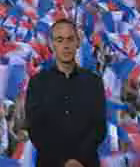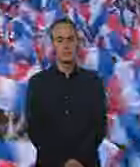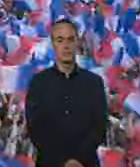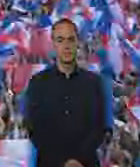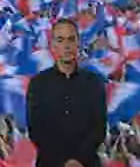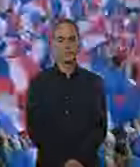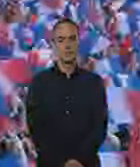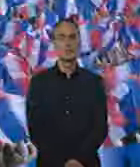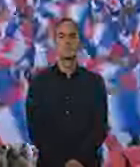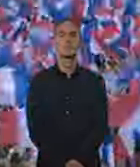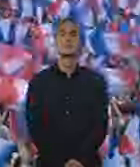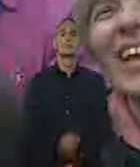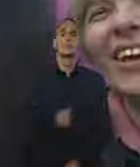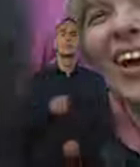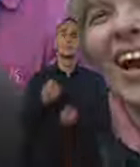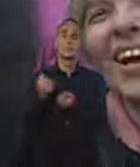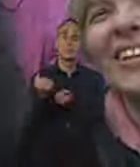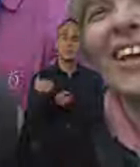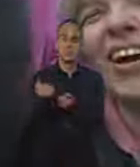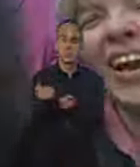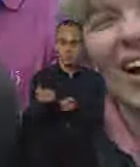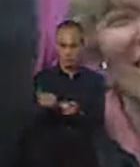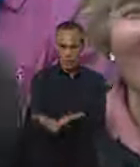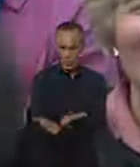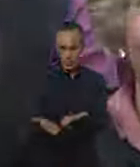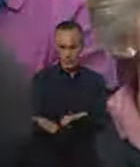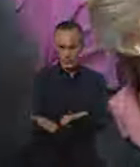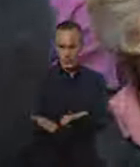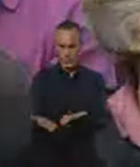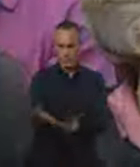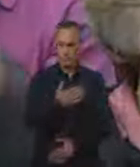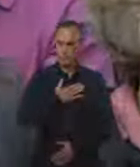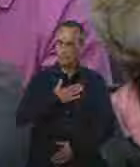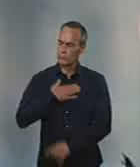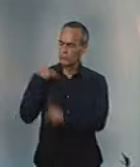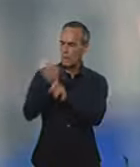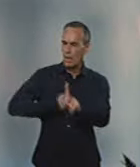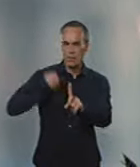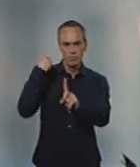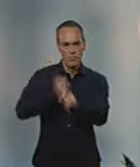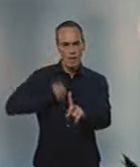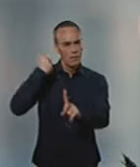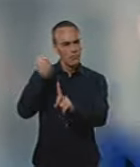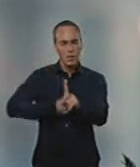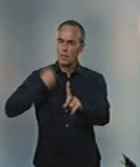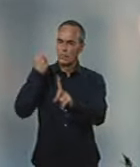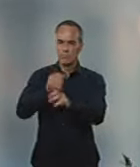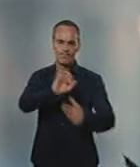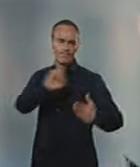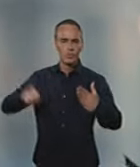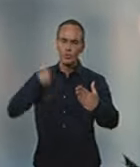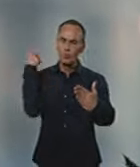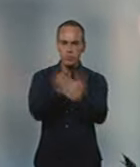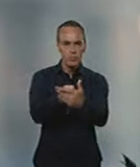vie je vous propose et je bat jusqu'à la dernière seconde de la